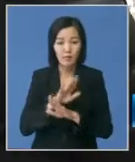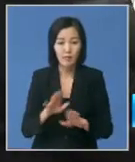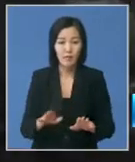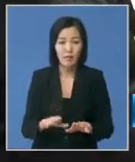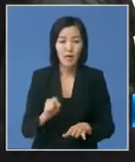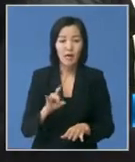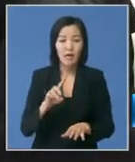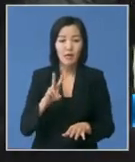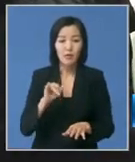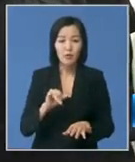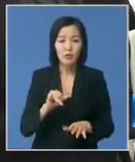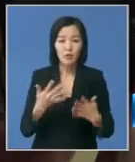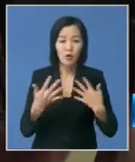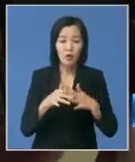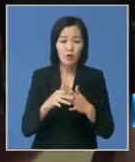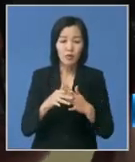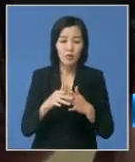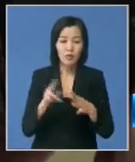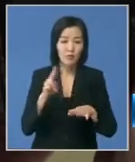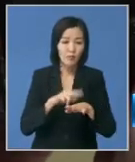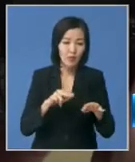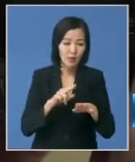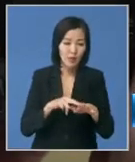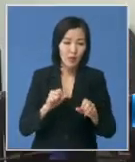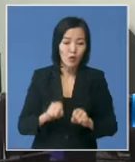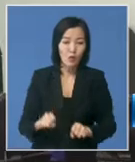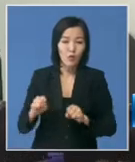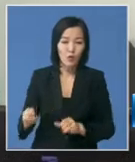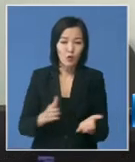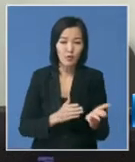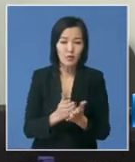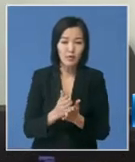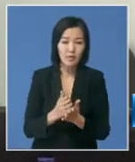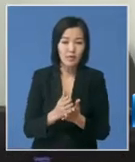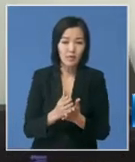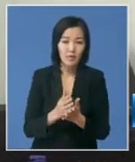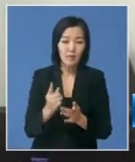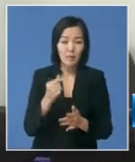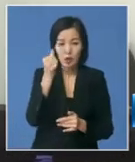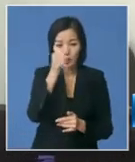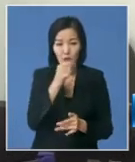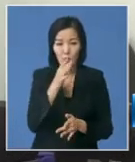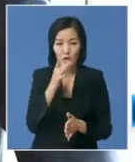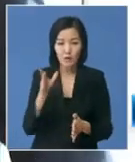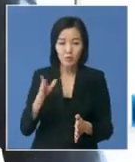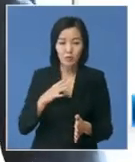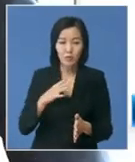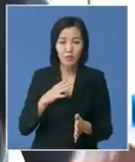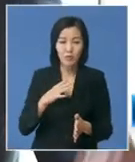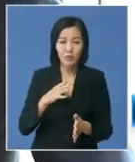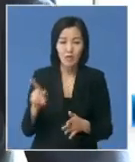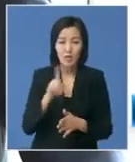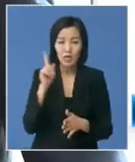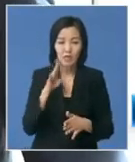Арнұр Мұқашып Молалы ауылының учаскелік инспекторы, құқық қорғау саласына қызметке тұрғанына небәрі бір жыл. Молалы Шалғай ауыл, жас